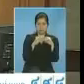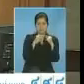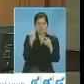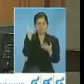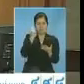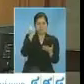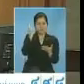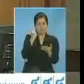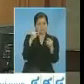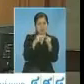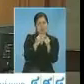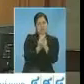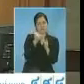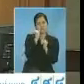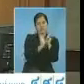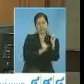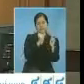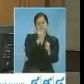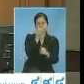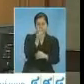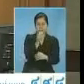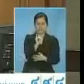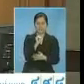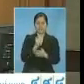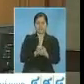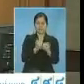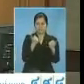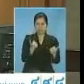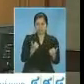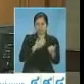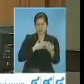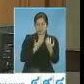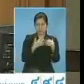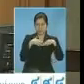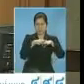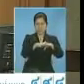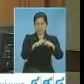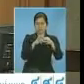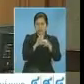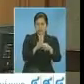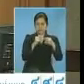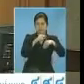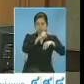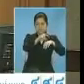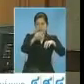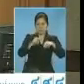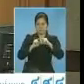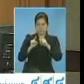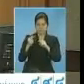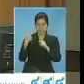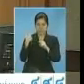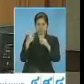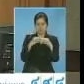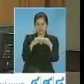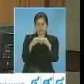คมนาคมขนส่งโดยหลักการนี้เราจะเชื่อมเมืองต่อเมืองของการท่องเที่ยวเข้าด้วยกันจะทำให้นักท่องเ